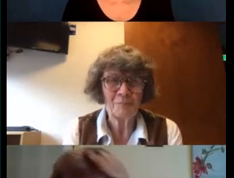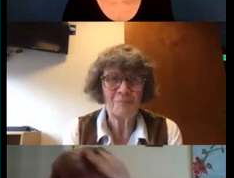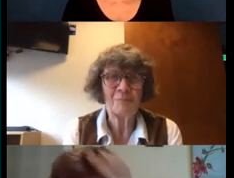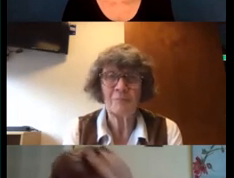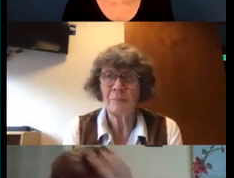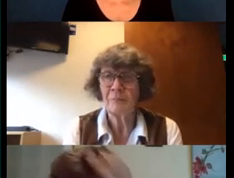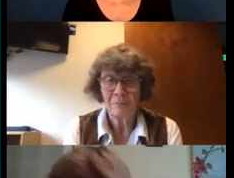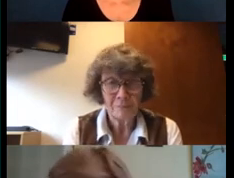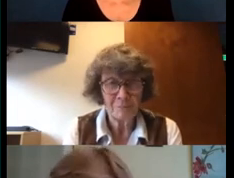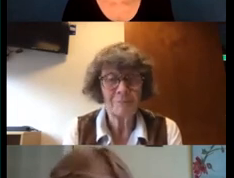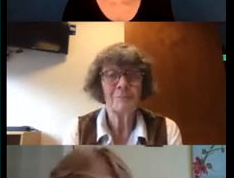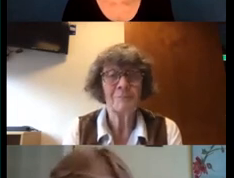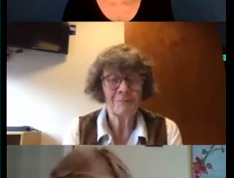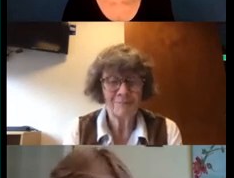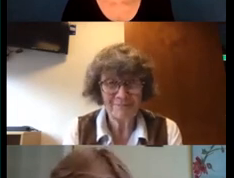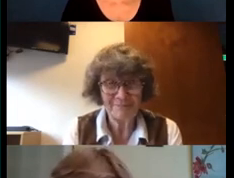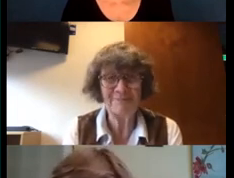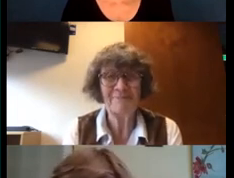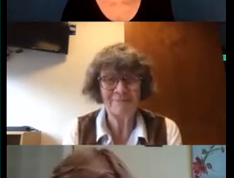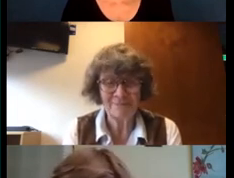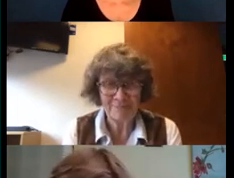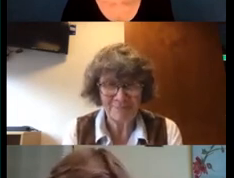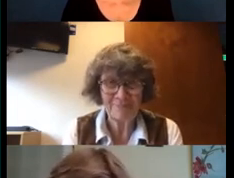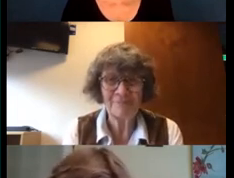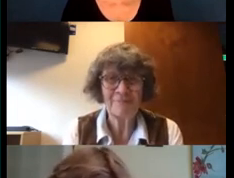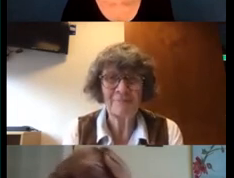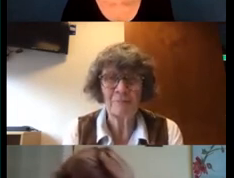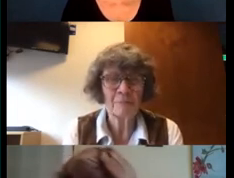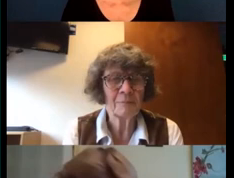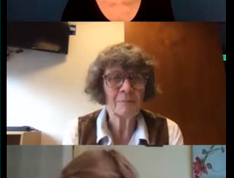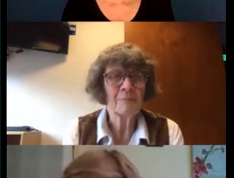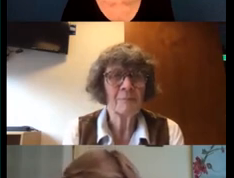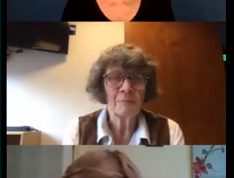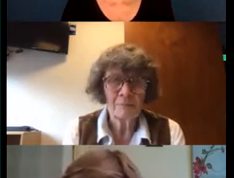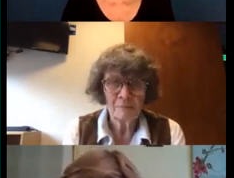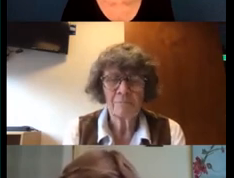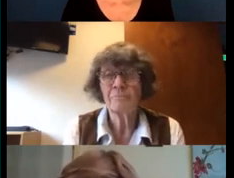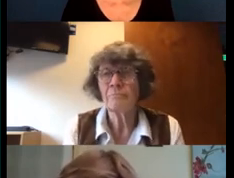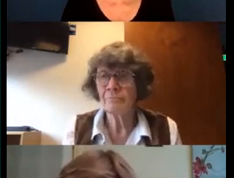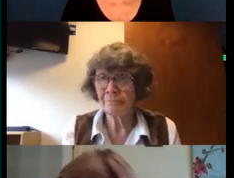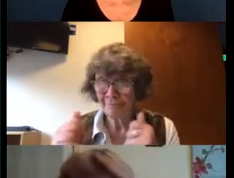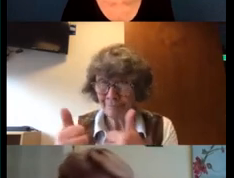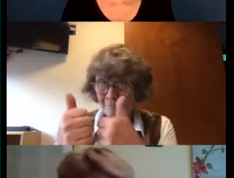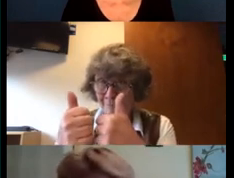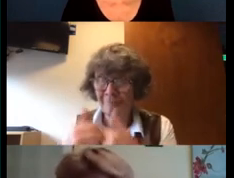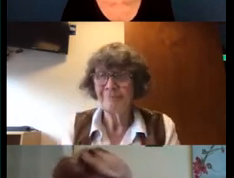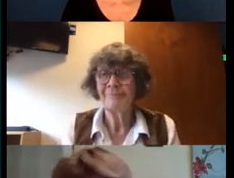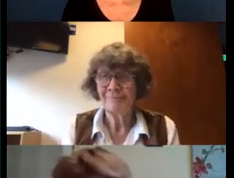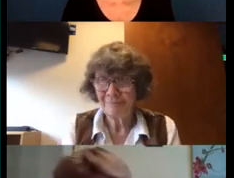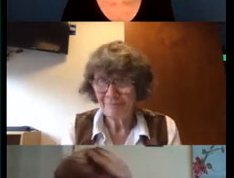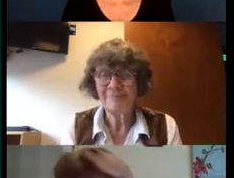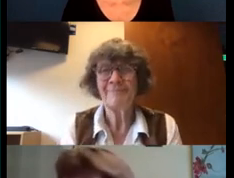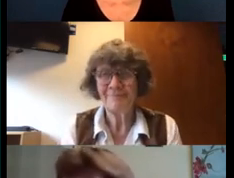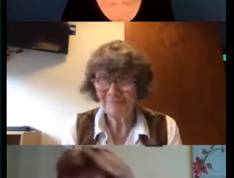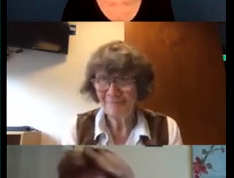vriendelijk 2021. En waarin wij zonder oordelen met elkaar vriendelijk en inclusief mogen blijven